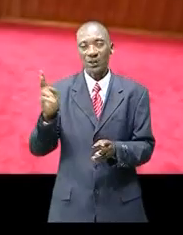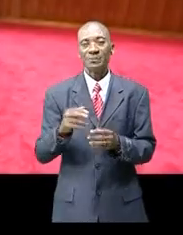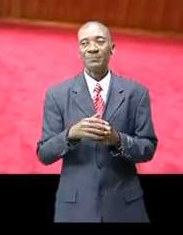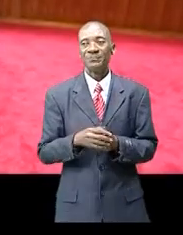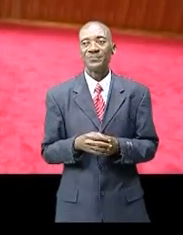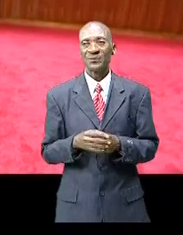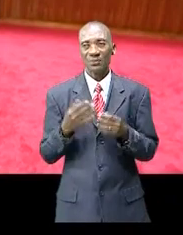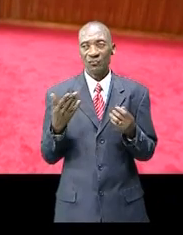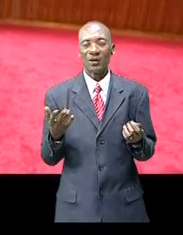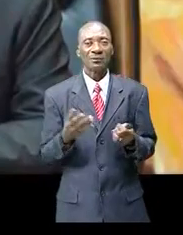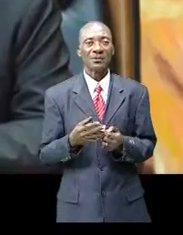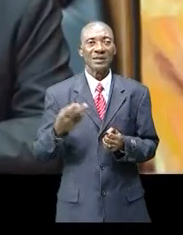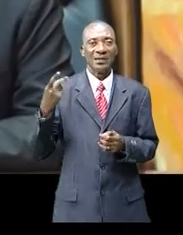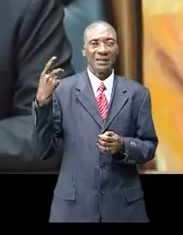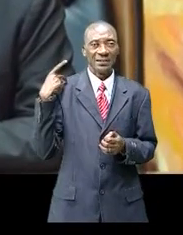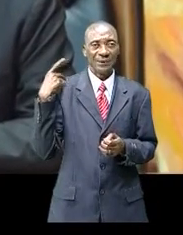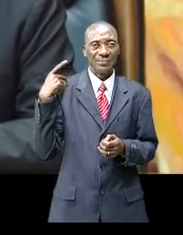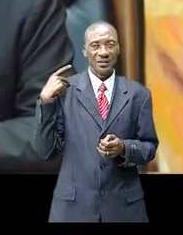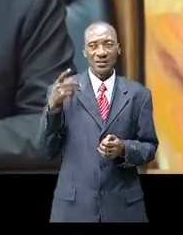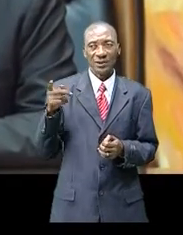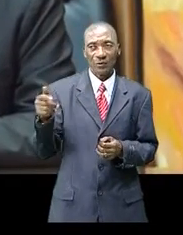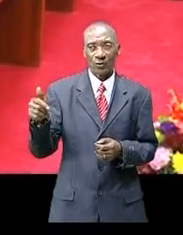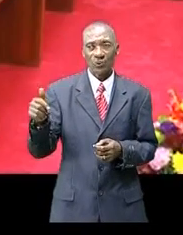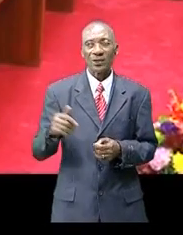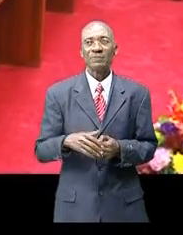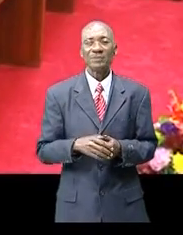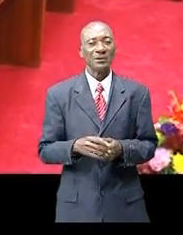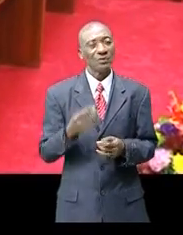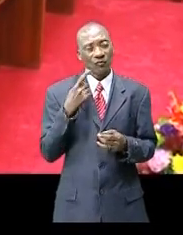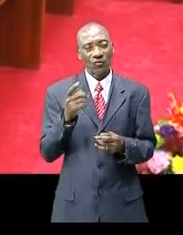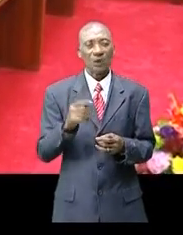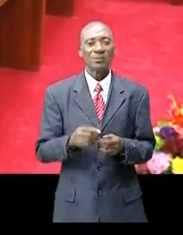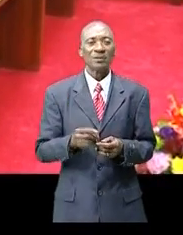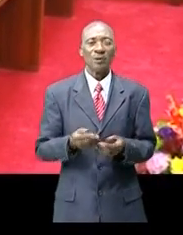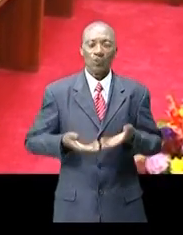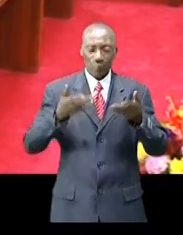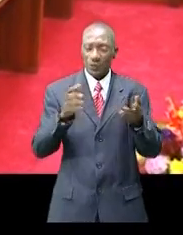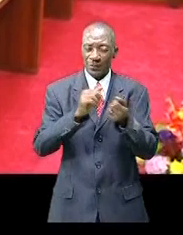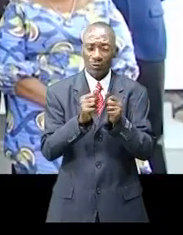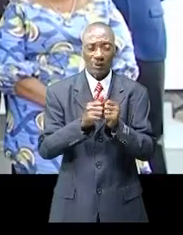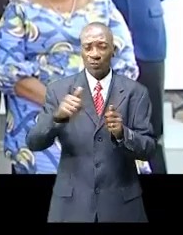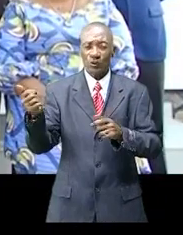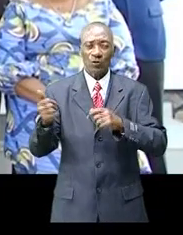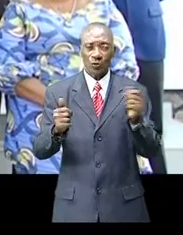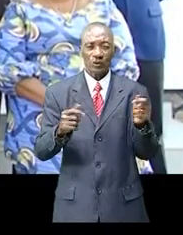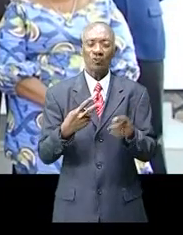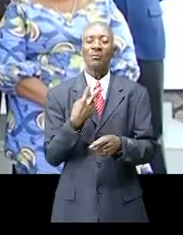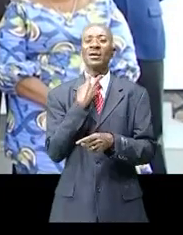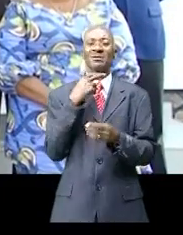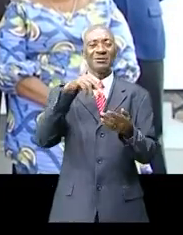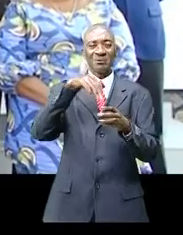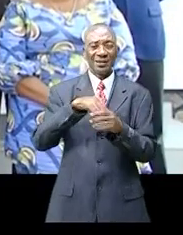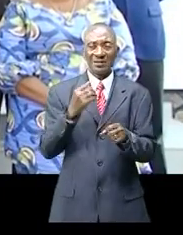les députés ont fait état d'un autre dysfonctionnement qui bloque leur travail. Nous avons aussi posé un grand problème, celui